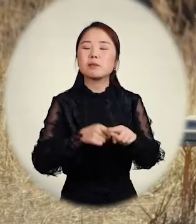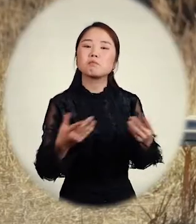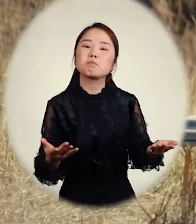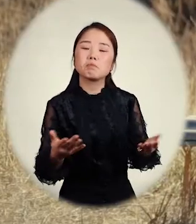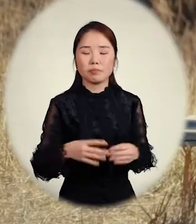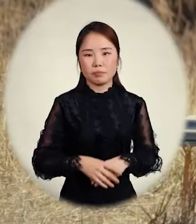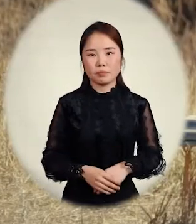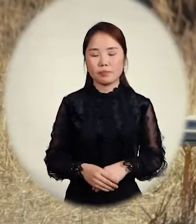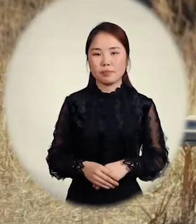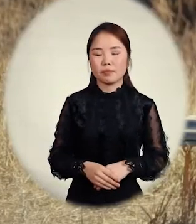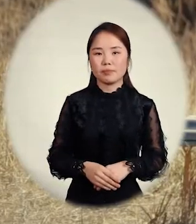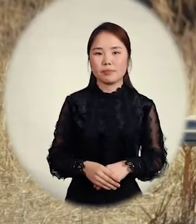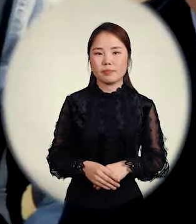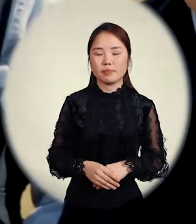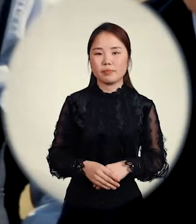Чиний бодлоор. Аа.